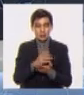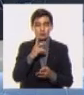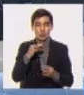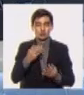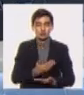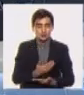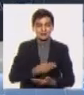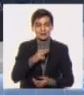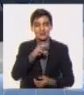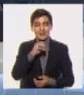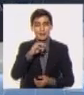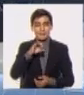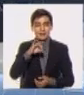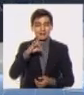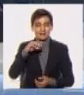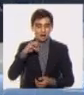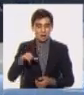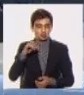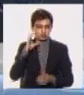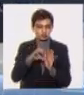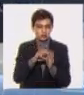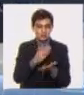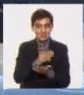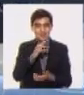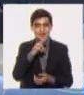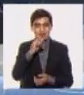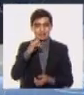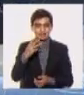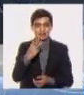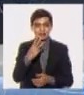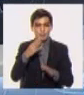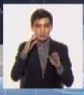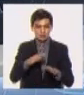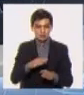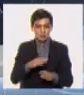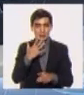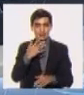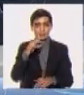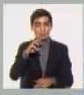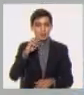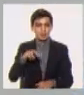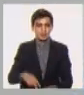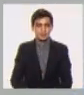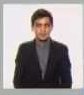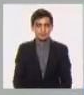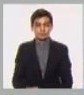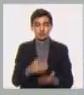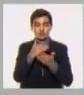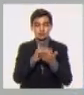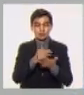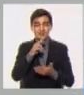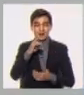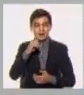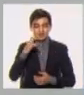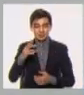жители Темиртау немного соблюдают карантин. Они на третьем месте по шкале из 5 баллов. Режим карантина,